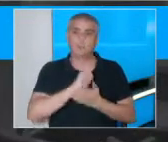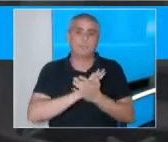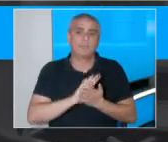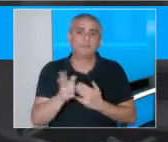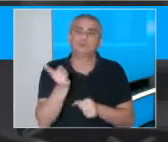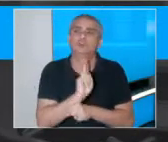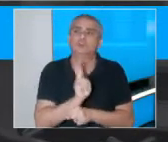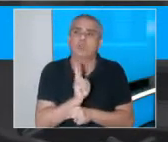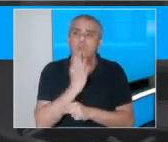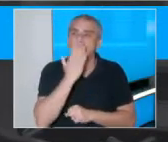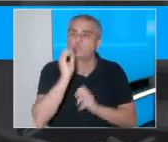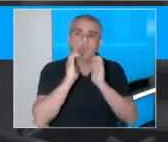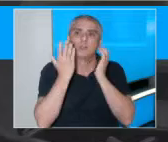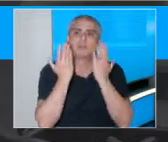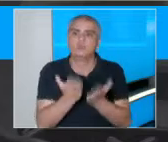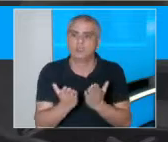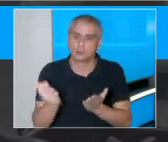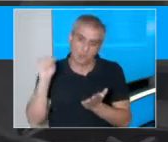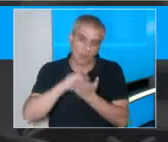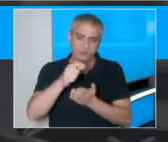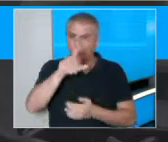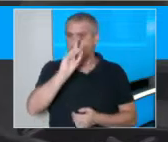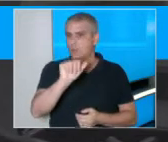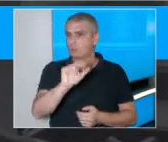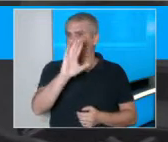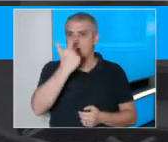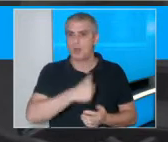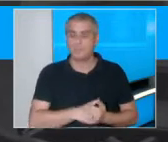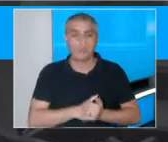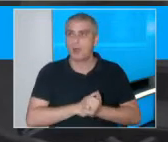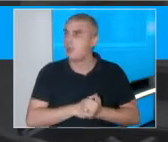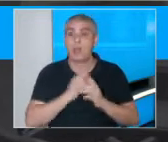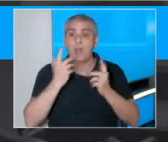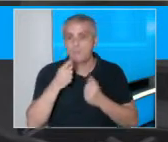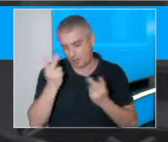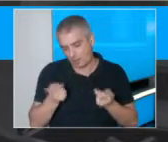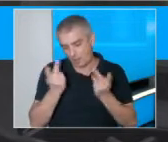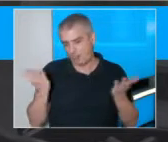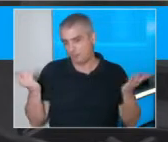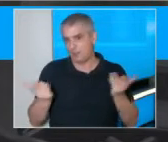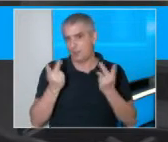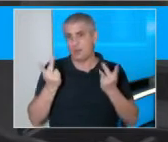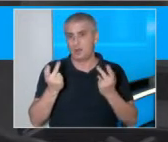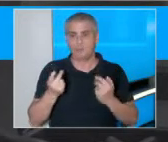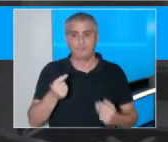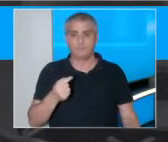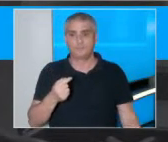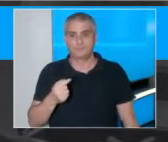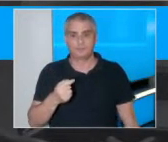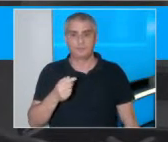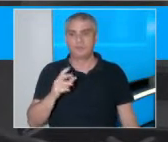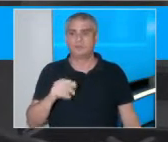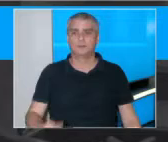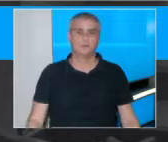פשוט שקר מכוער של התקשורת על הראש של דודי אמסלם. למה? למה? כי זה קל, כי זה קל להתקוף אותו. מה דודי אמסלם